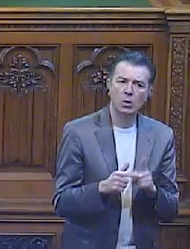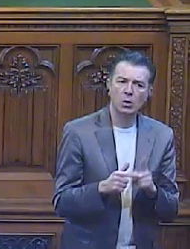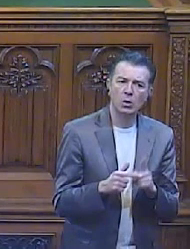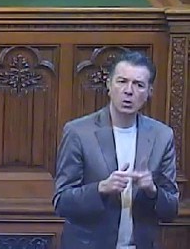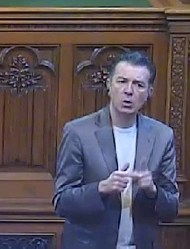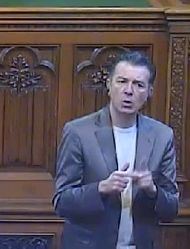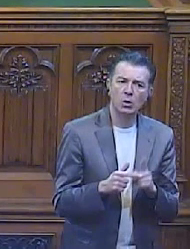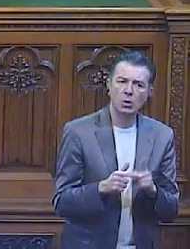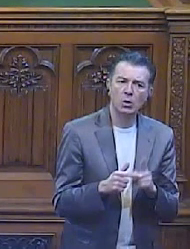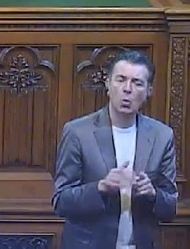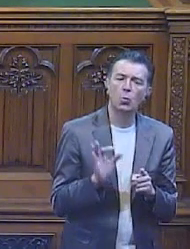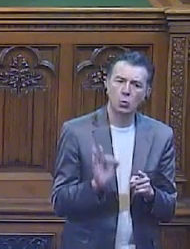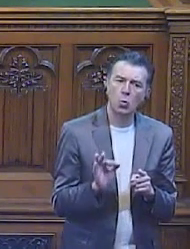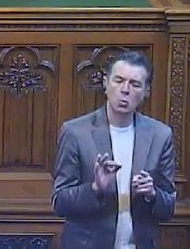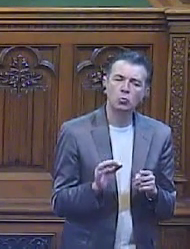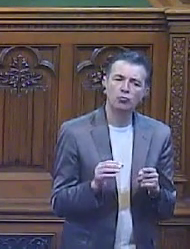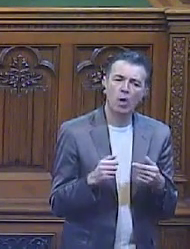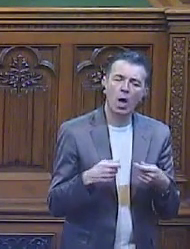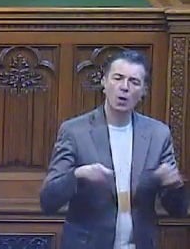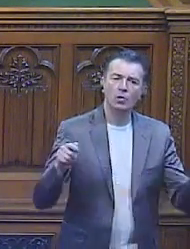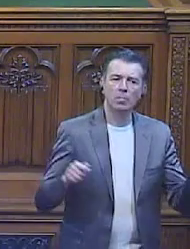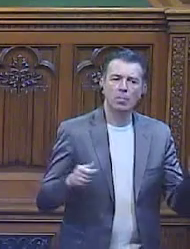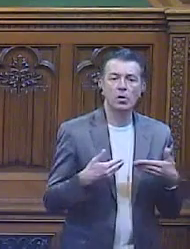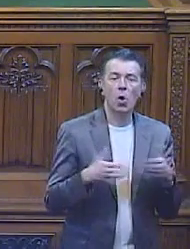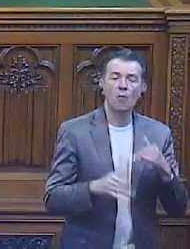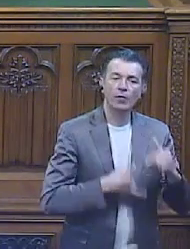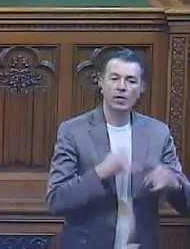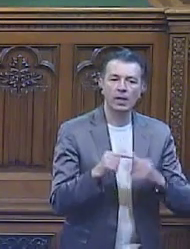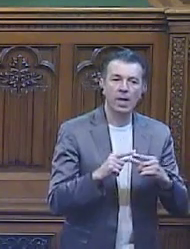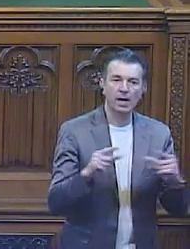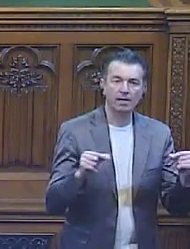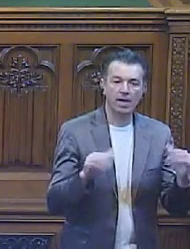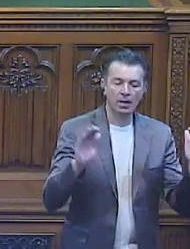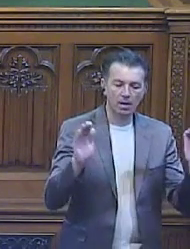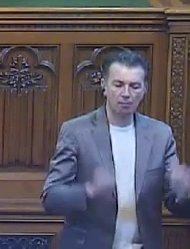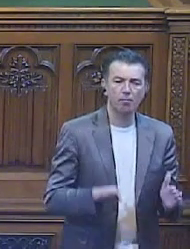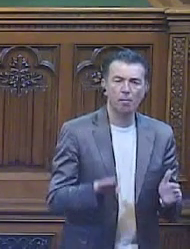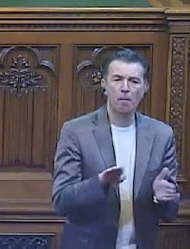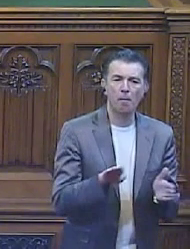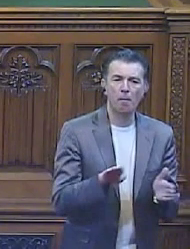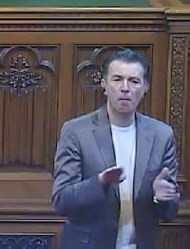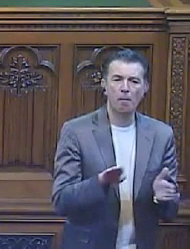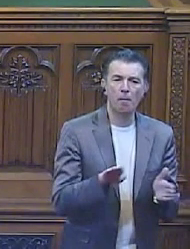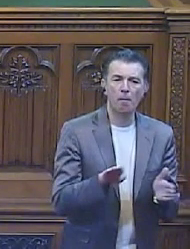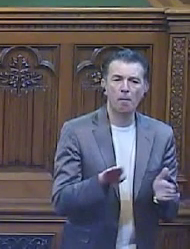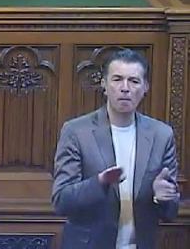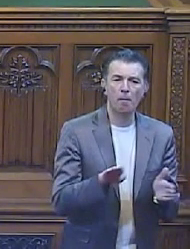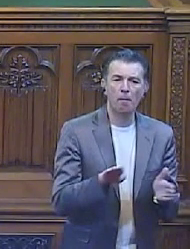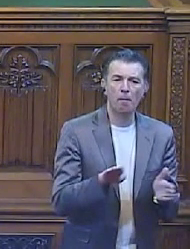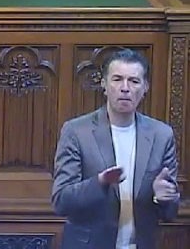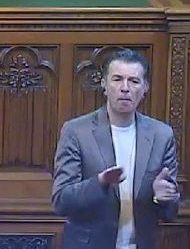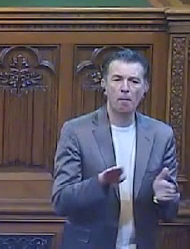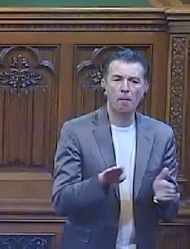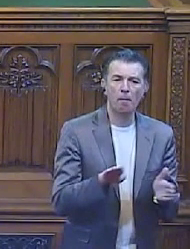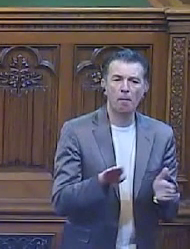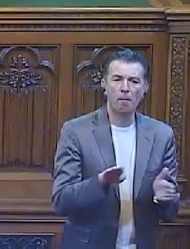Verkehr. Die Öffi-Jacke wurde auf 365 Euro verbilligt. Neu